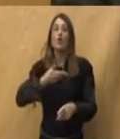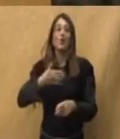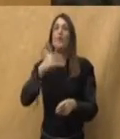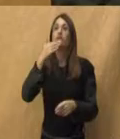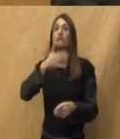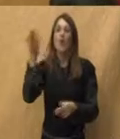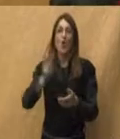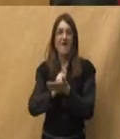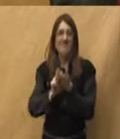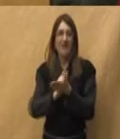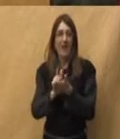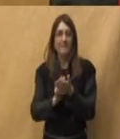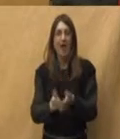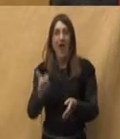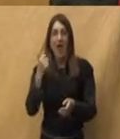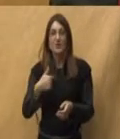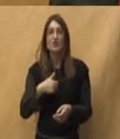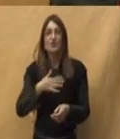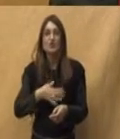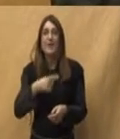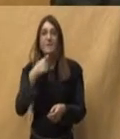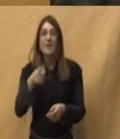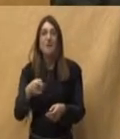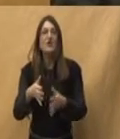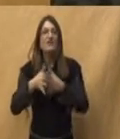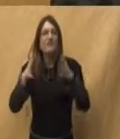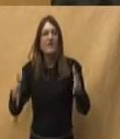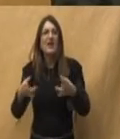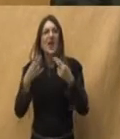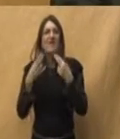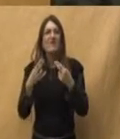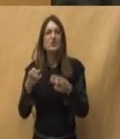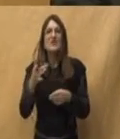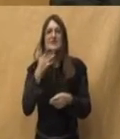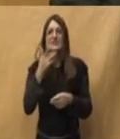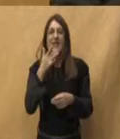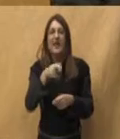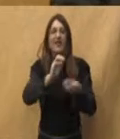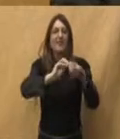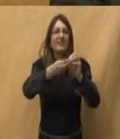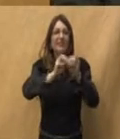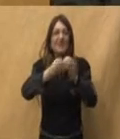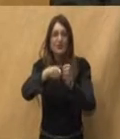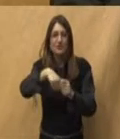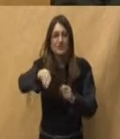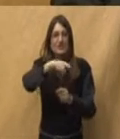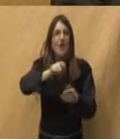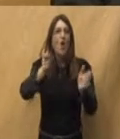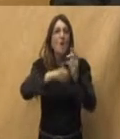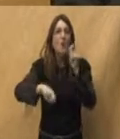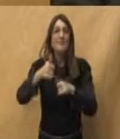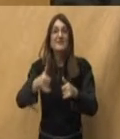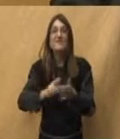namirnice. Ali bih htio istaći veliku važnost zelene tržnice i kupovine